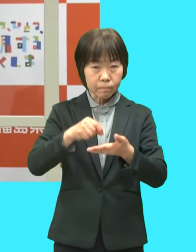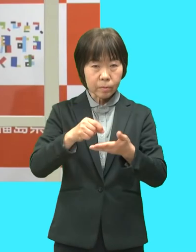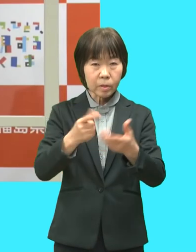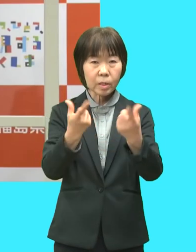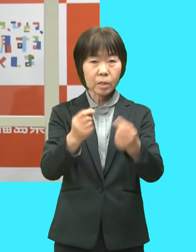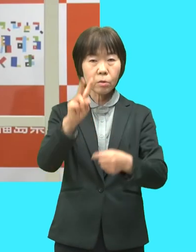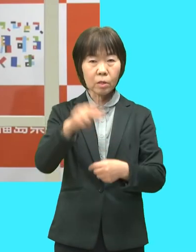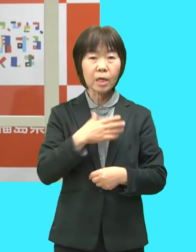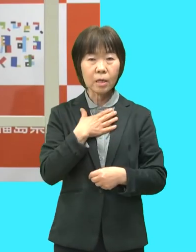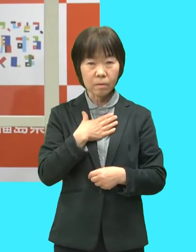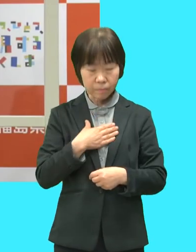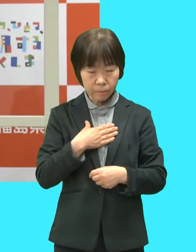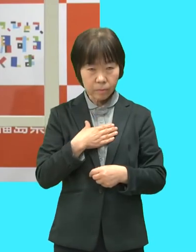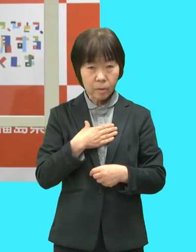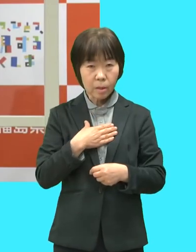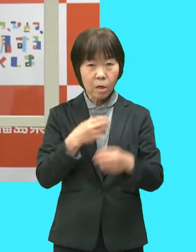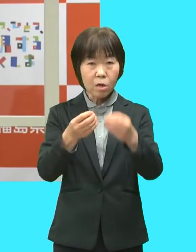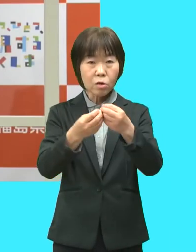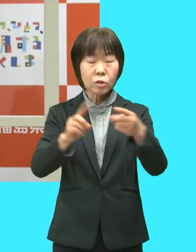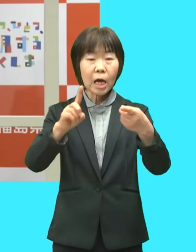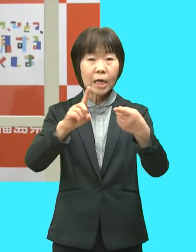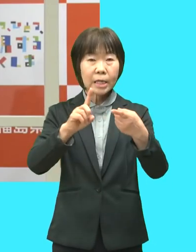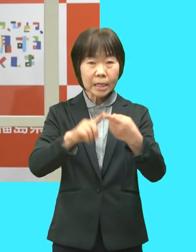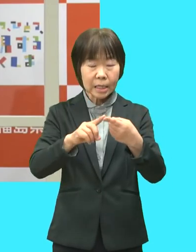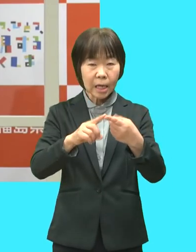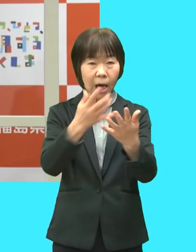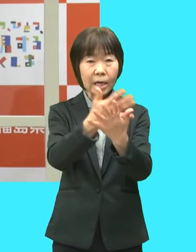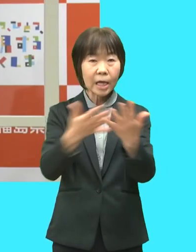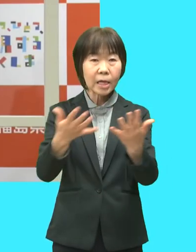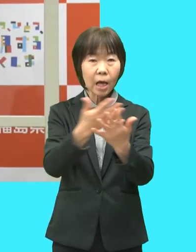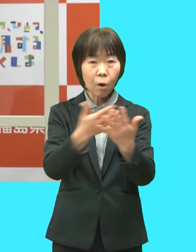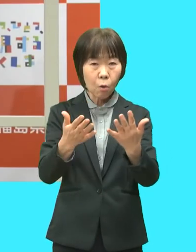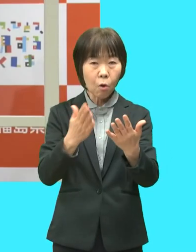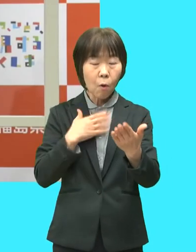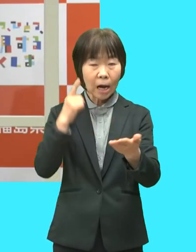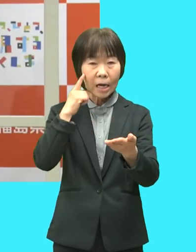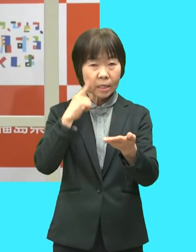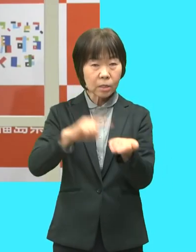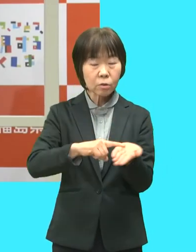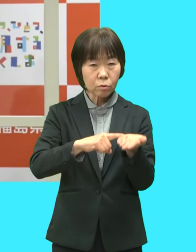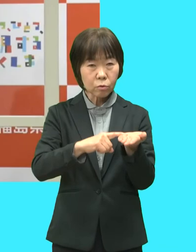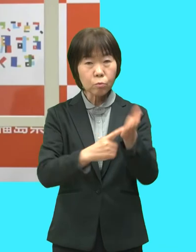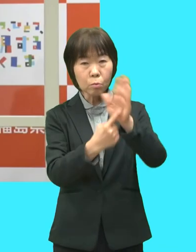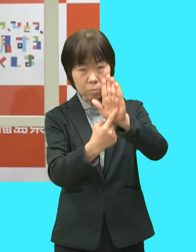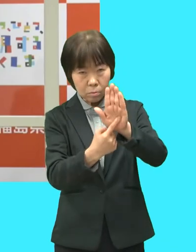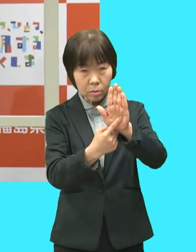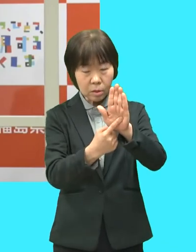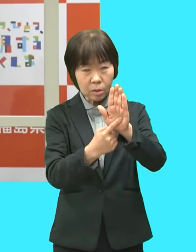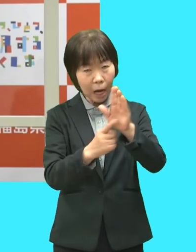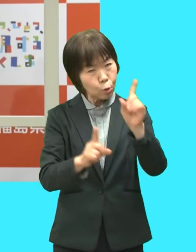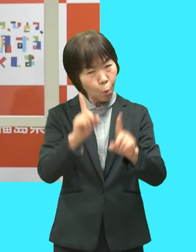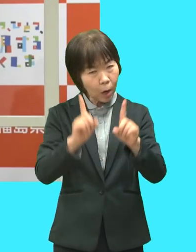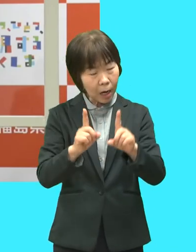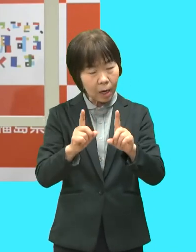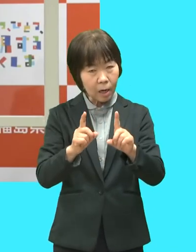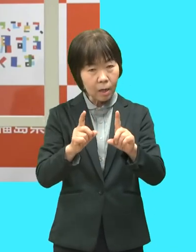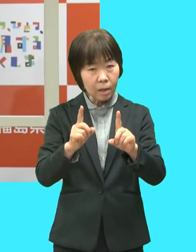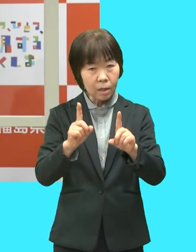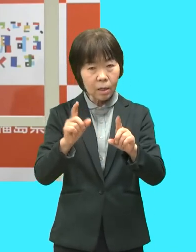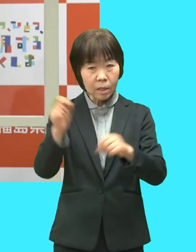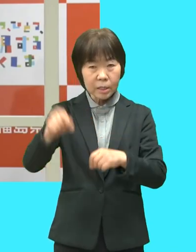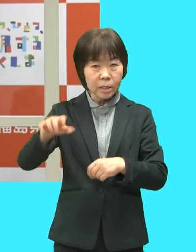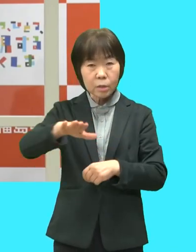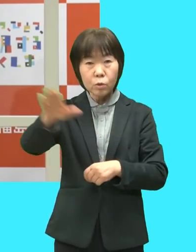せていただいて、もう少しこう具体的なデータを分かりやすく出すことができないか、事務方に分析をさせます